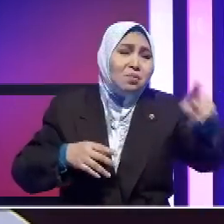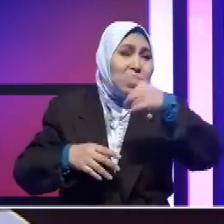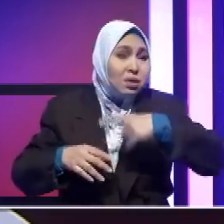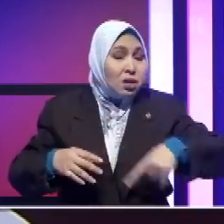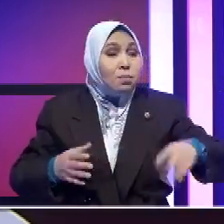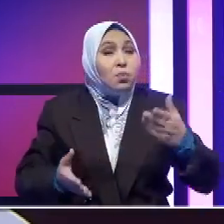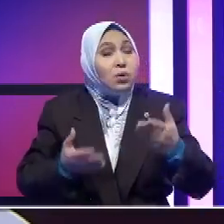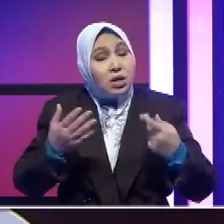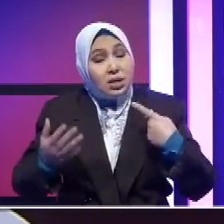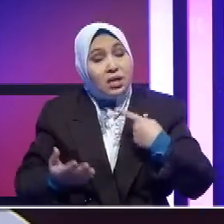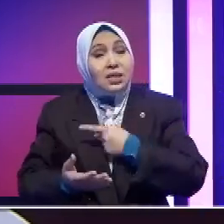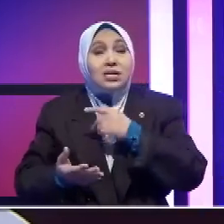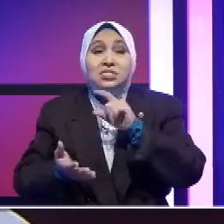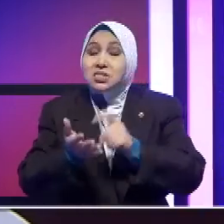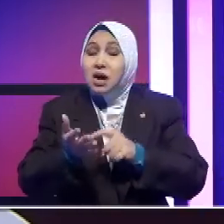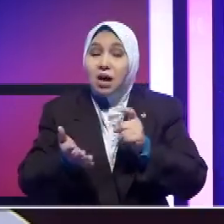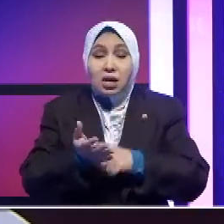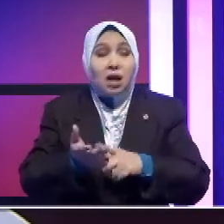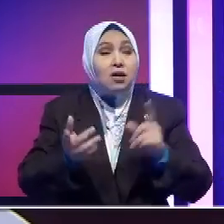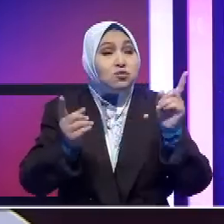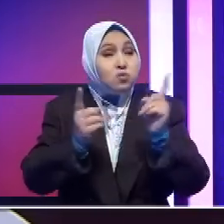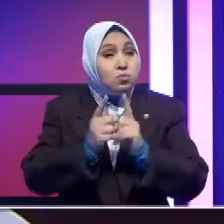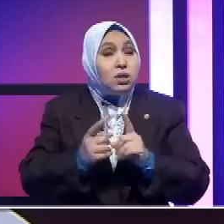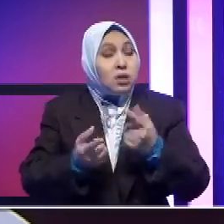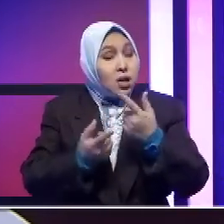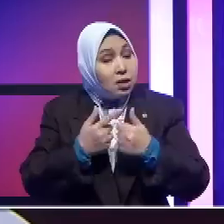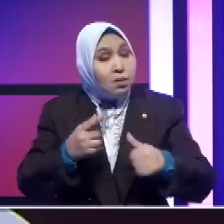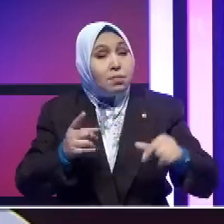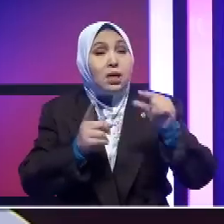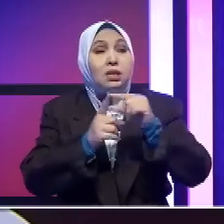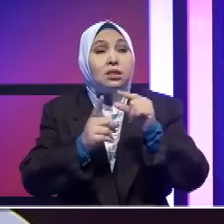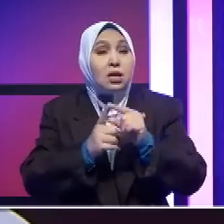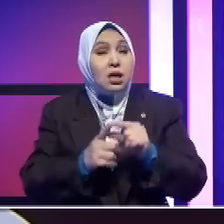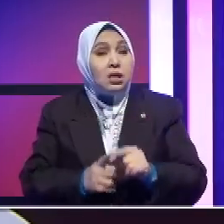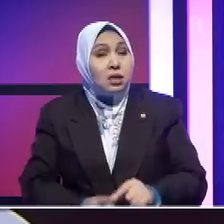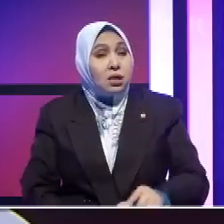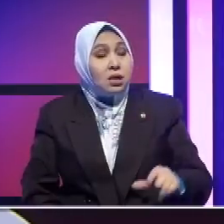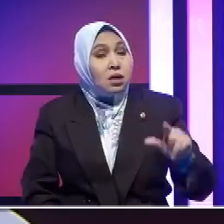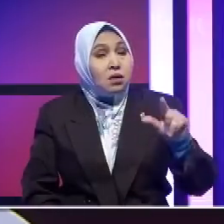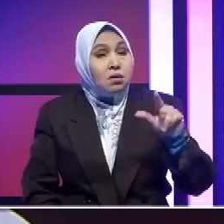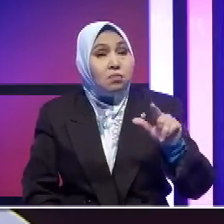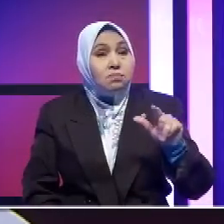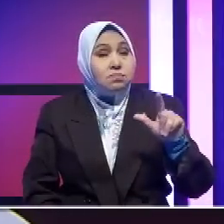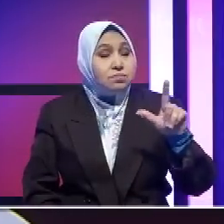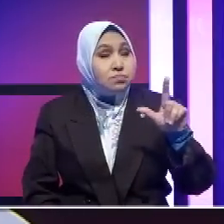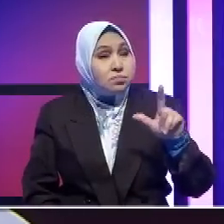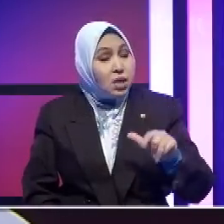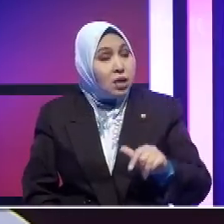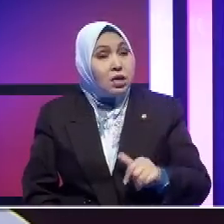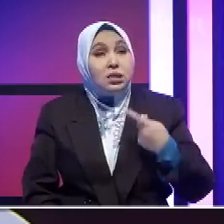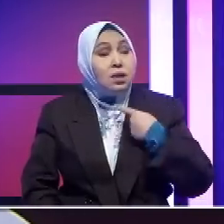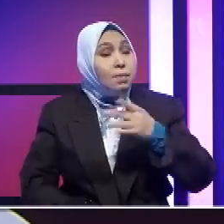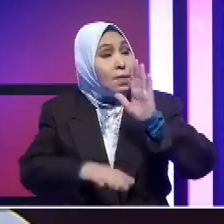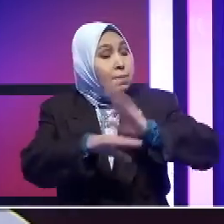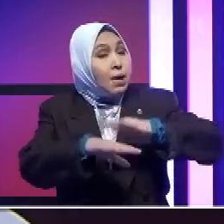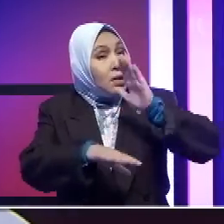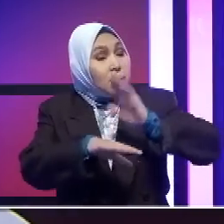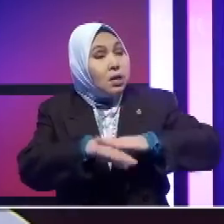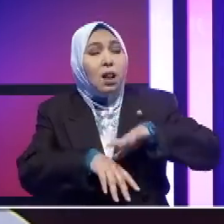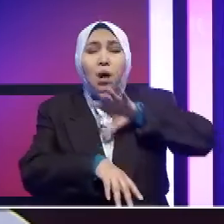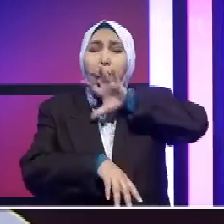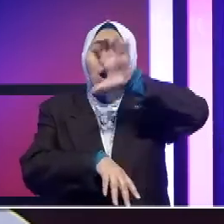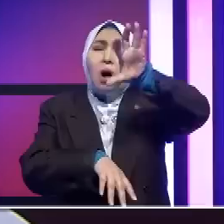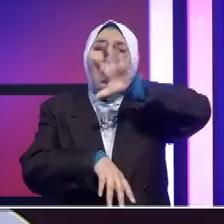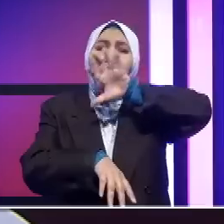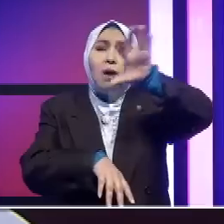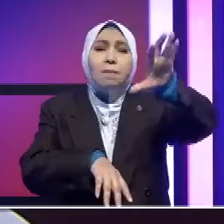mungkin jarang jumpa. Tanad ini daripada perkataan nida. Apa maksud nida? Kita memanggil, menyeru, menjerit. Apa